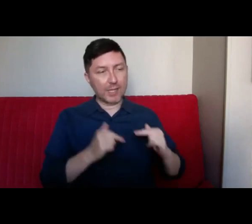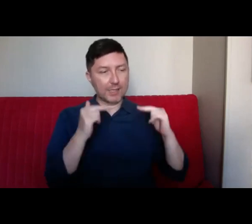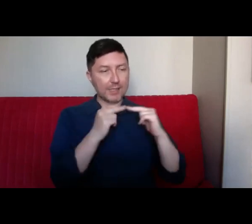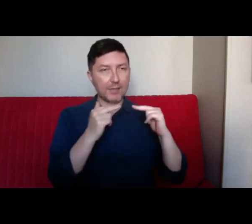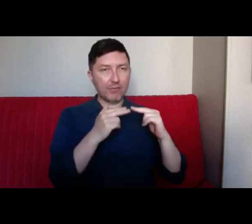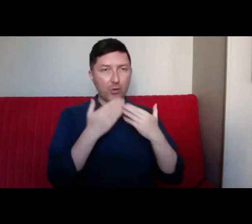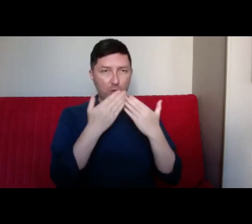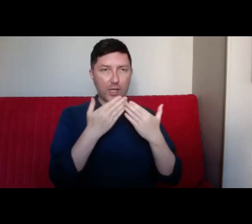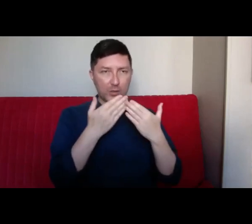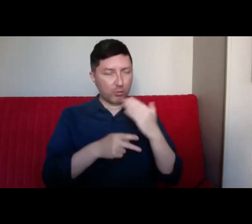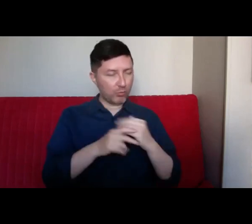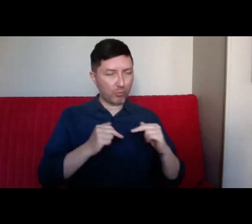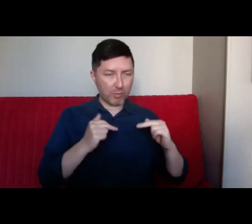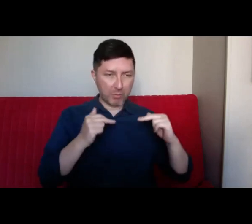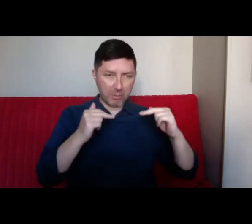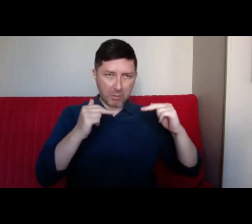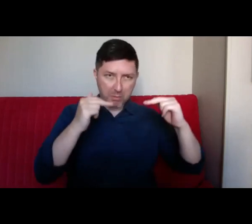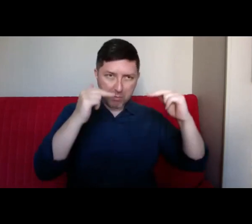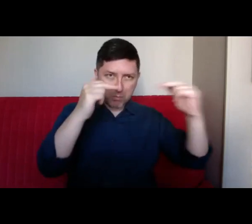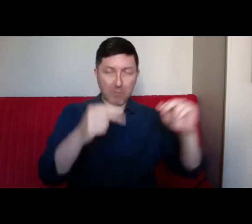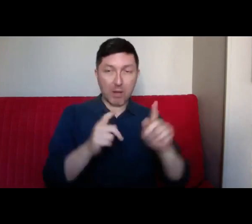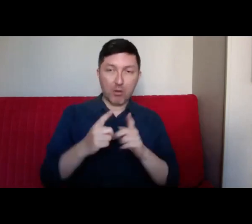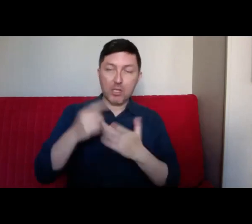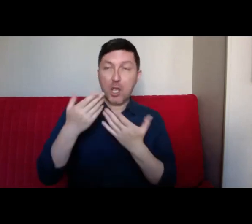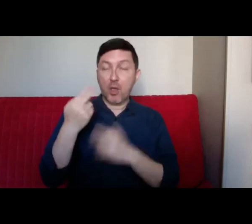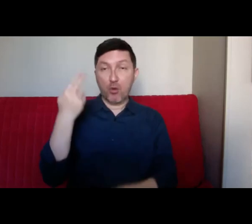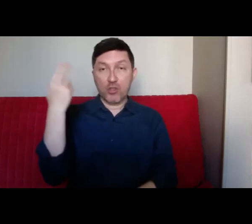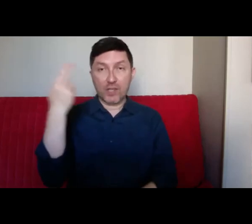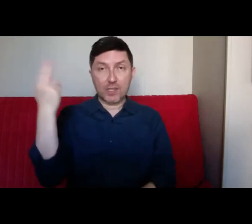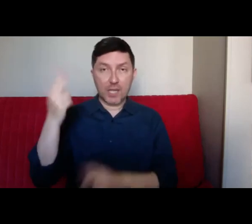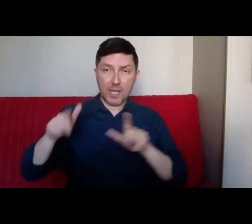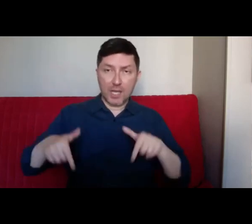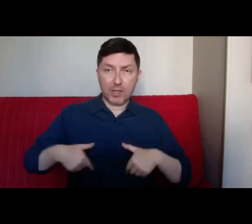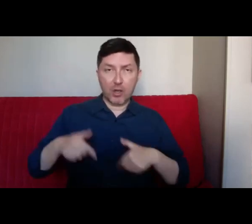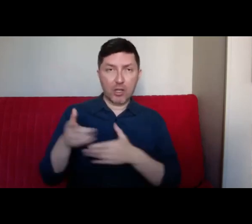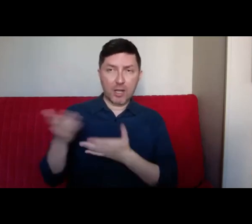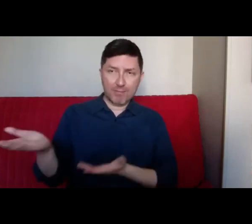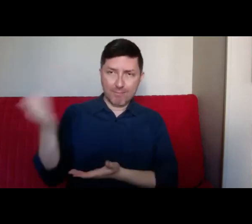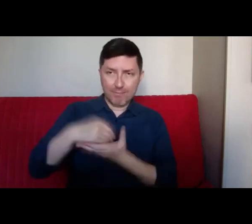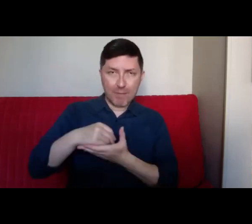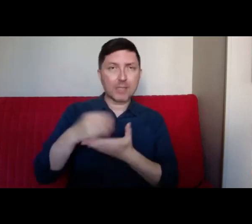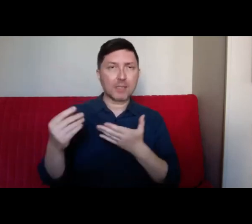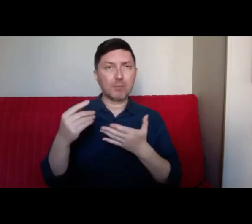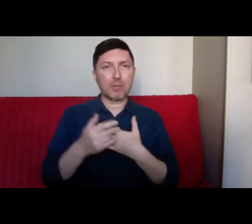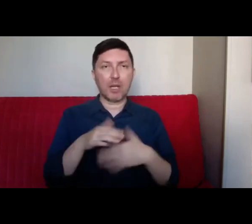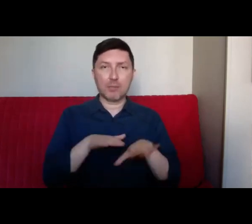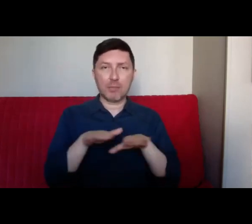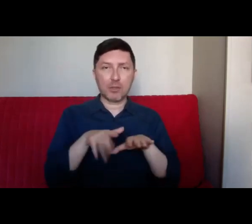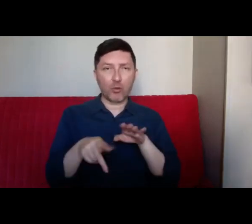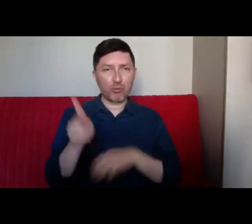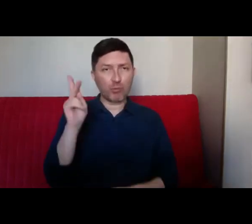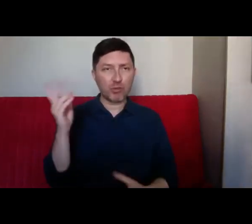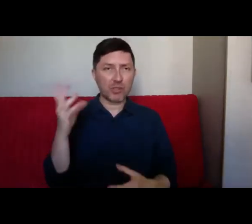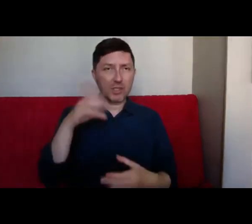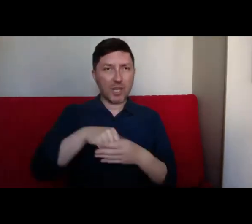qui sont de plus en plus élevés, mais aussi entraîner l'école, l'université, dans cette démarche plus inclusive, parce que c'est ça qui va permettre de